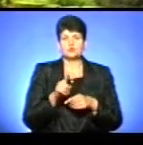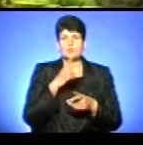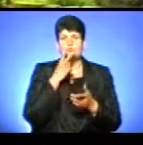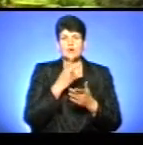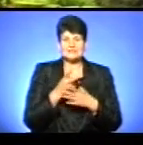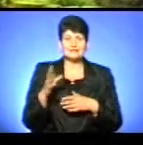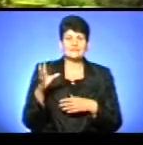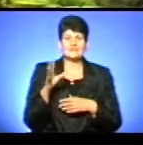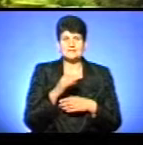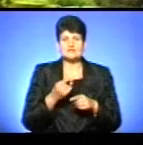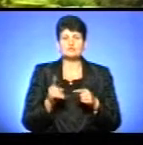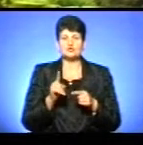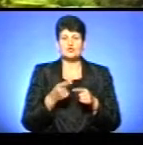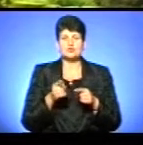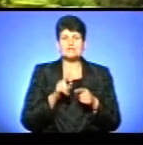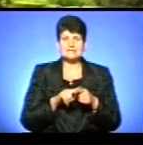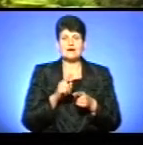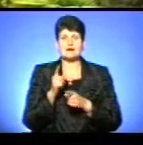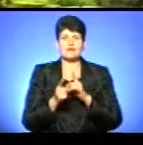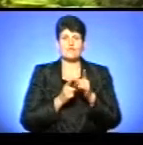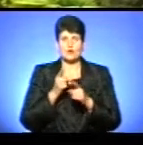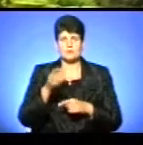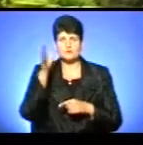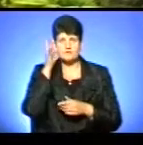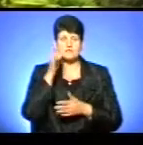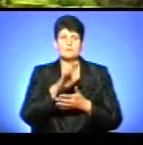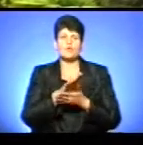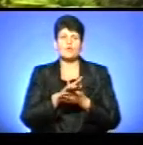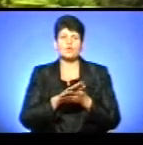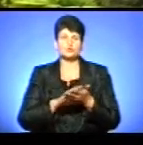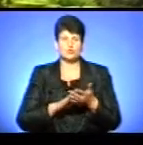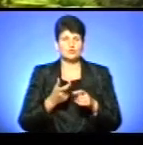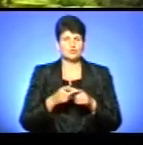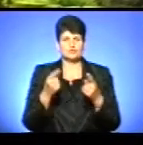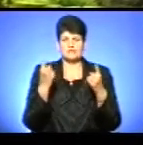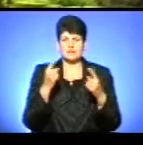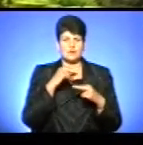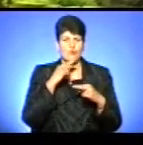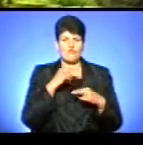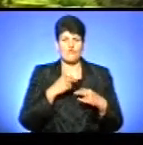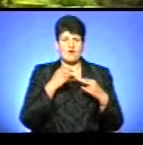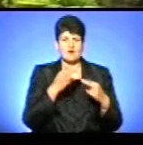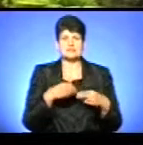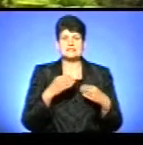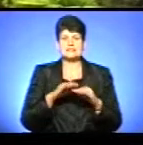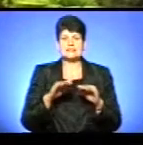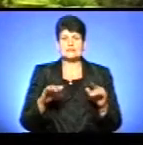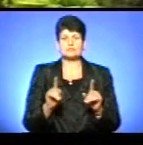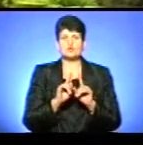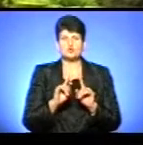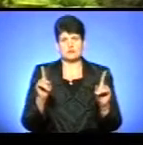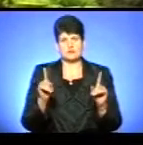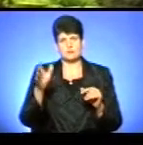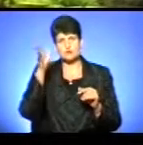показати всім, що таки реформа освіти триває і надзвичайно велика увага приділена діткам з